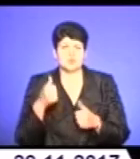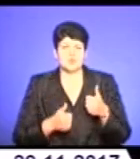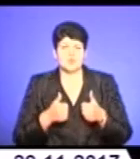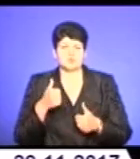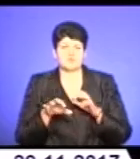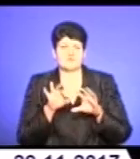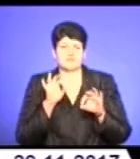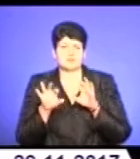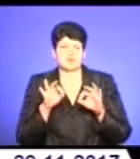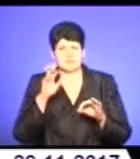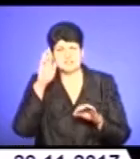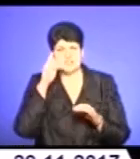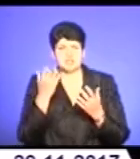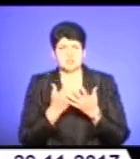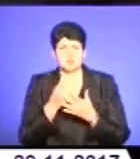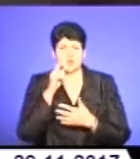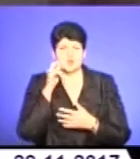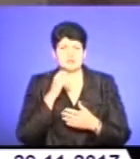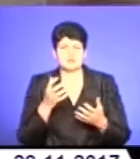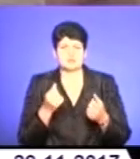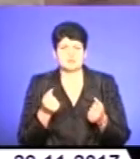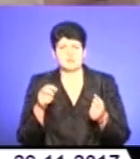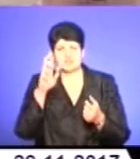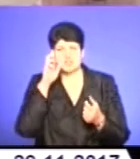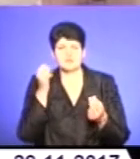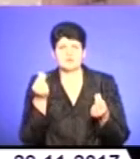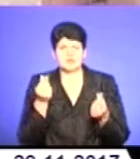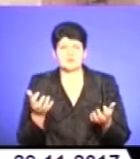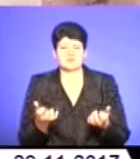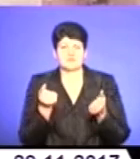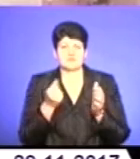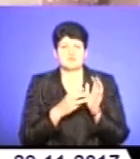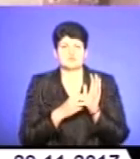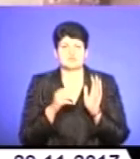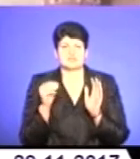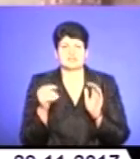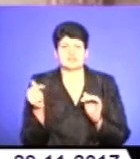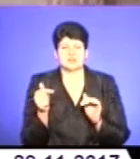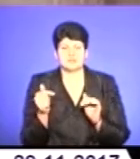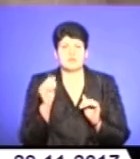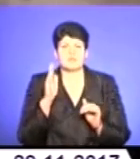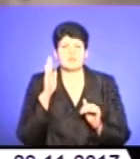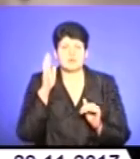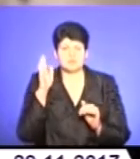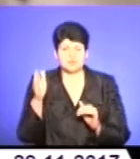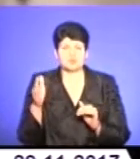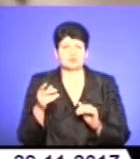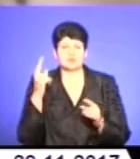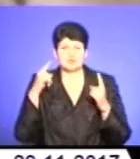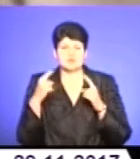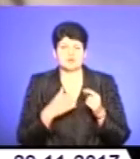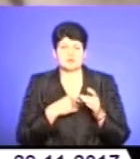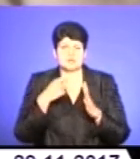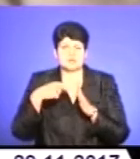конкурсного відбору Держкіно України та отримав державну фінансову підтримку розміром 800 000 гривень. У майбутньому творці стрічки планують